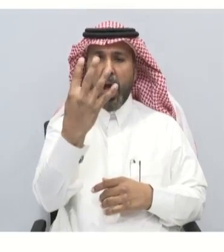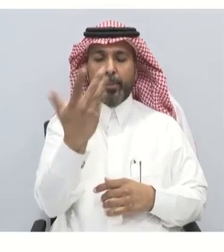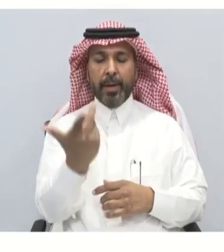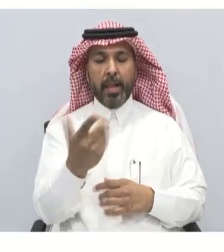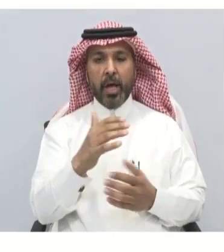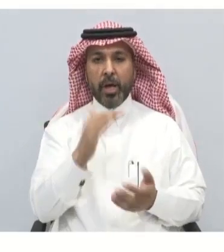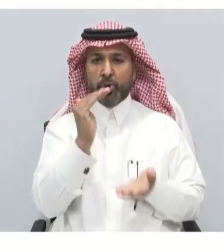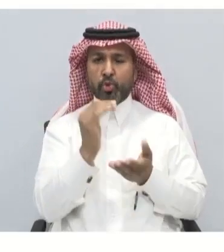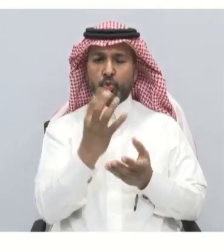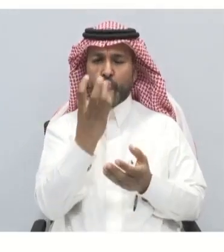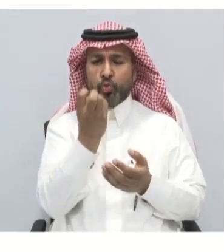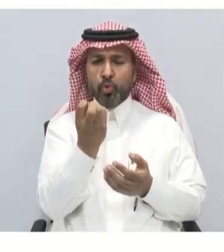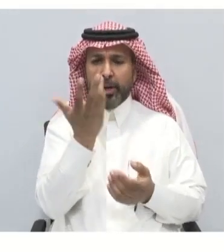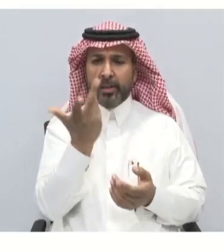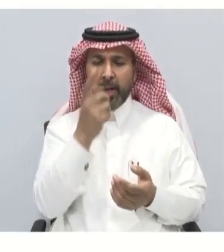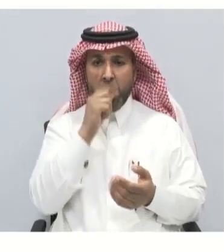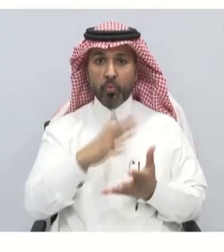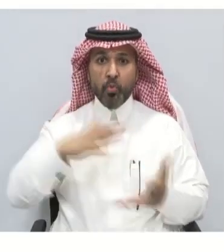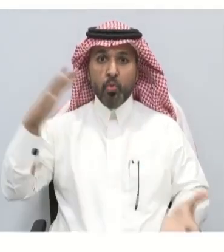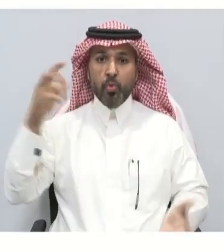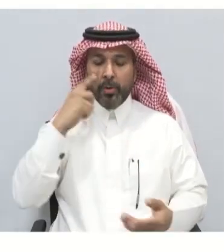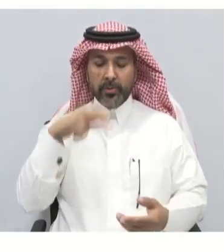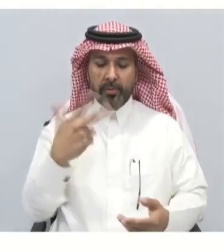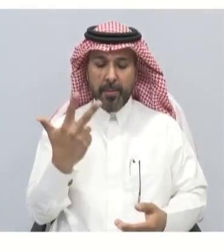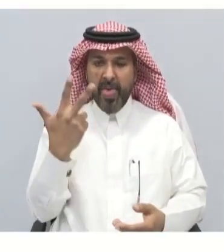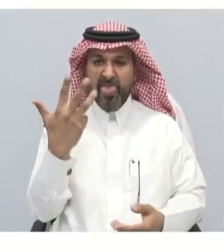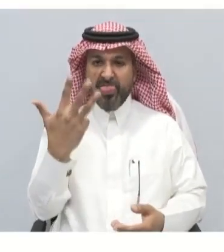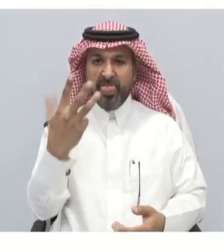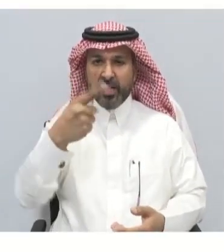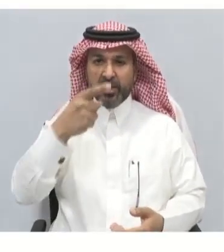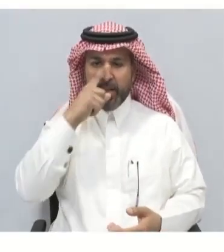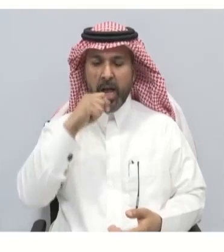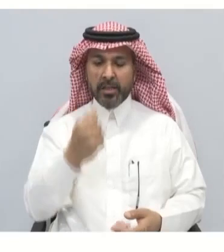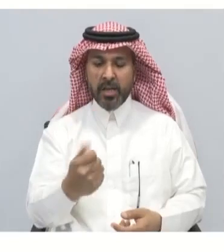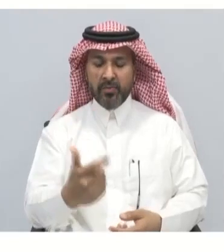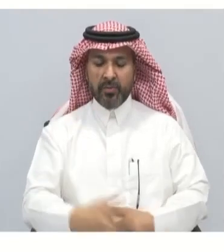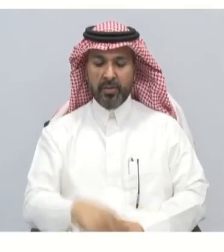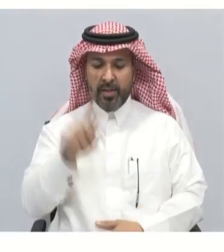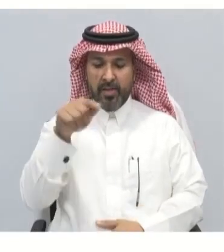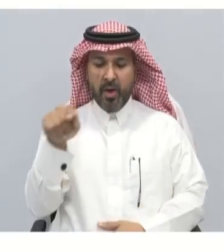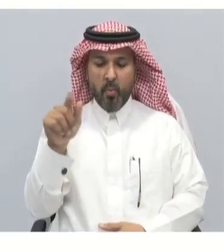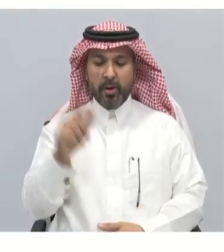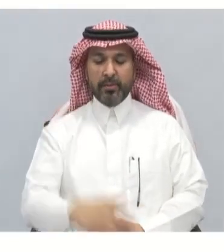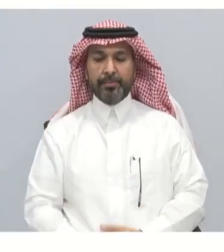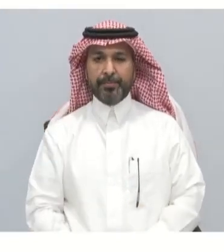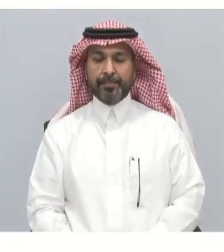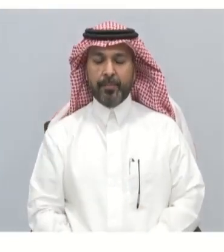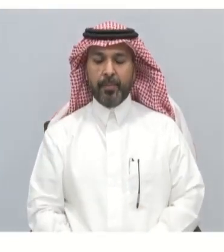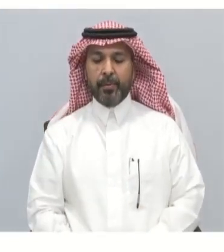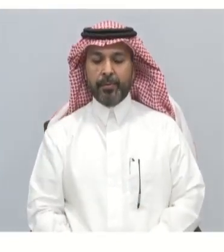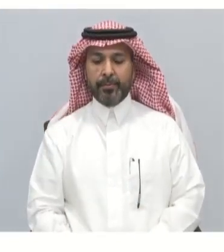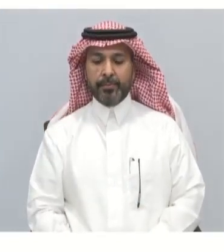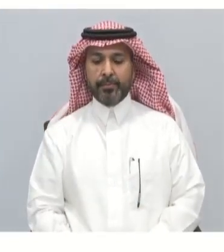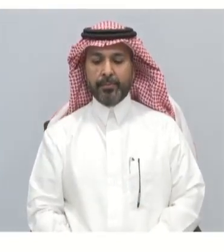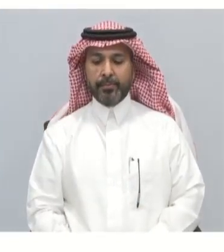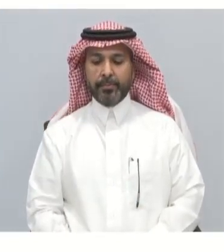الريال اذا غير صحيح هذا التخمين لانه صغير جدا بعيد